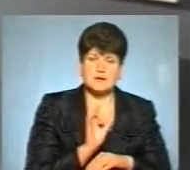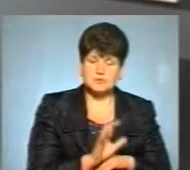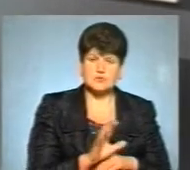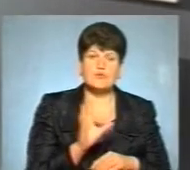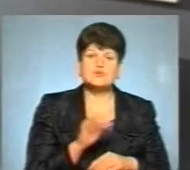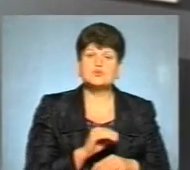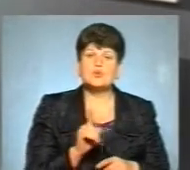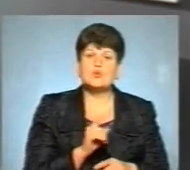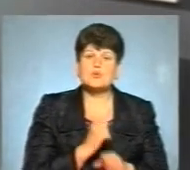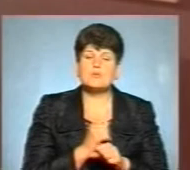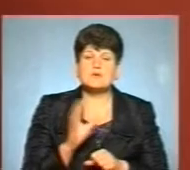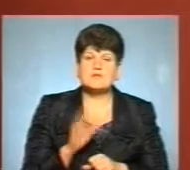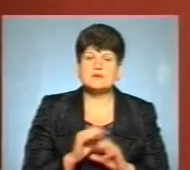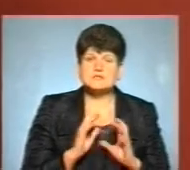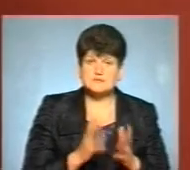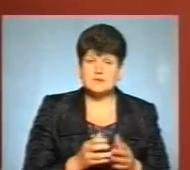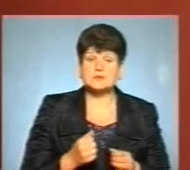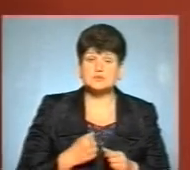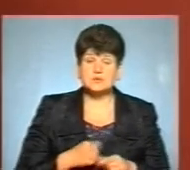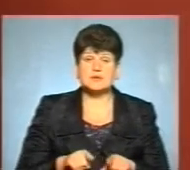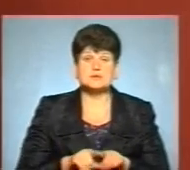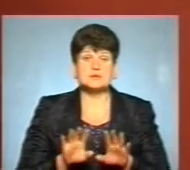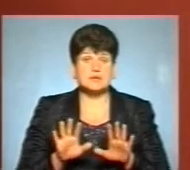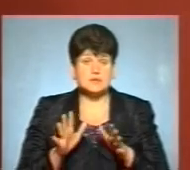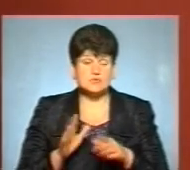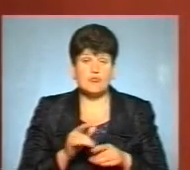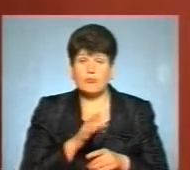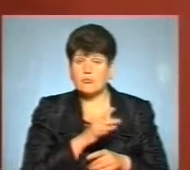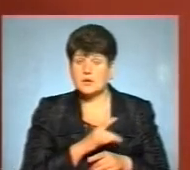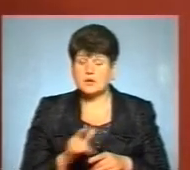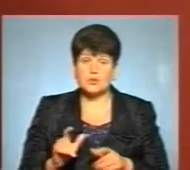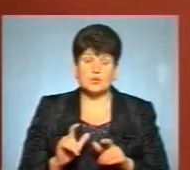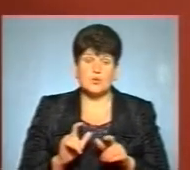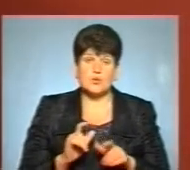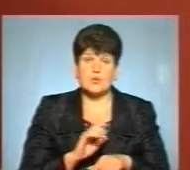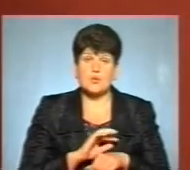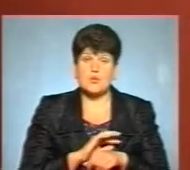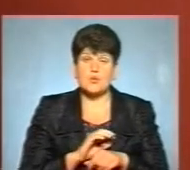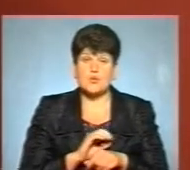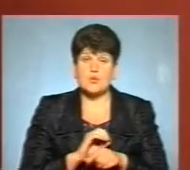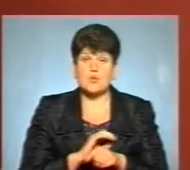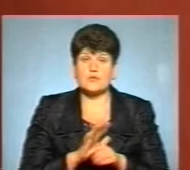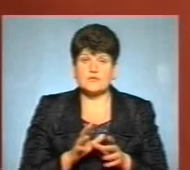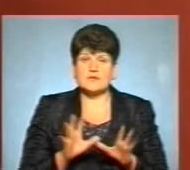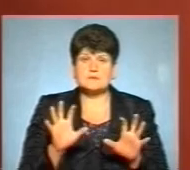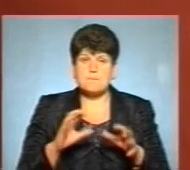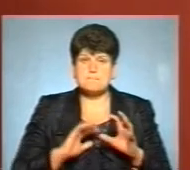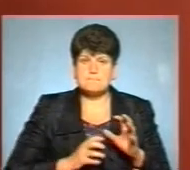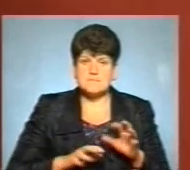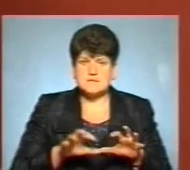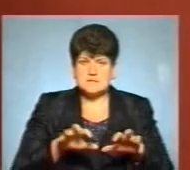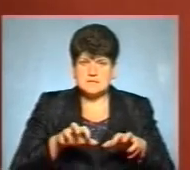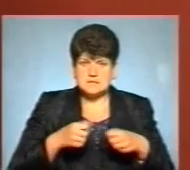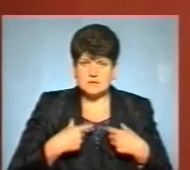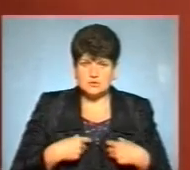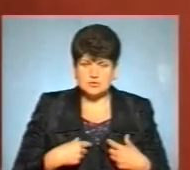світ і як зараз? На жаль, але так стається, що в період коронавірусу весь світ починає стягувати бізнес до себе, якраз для